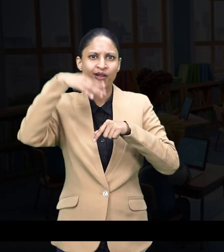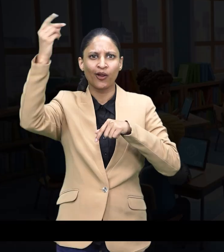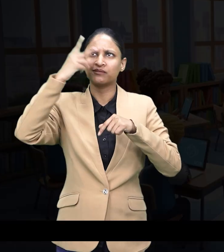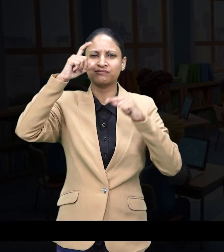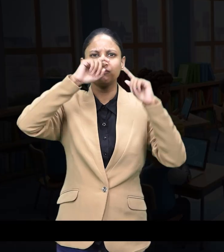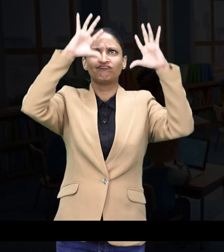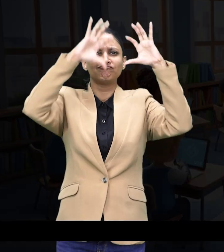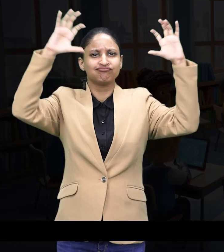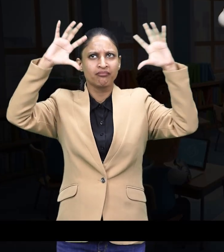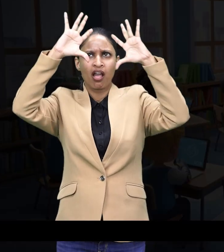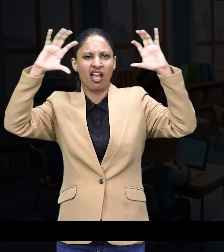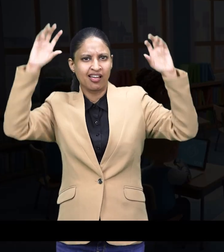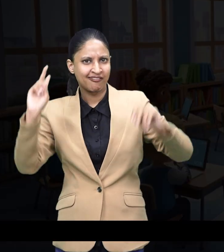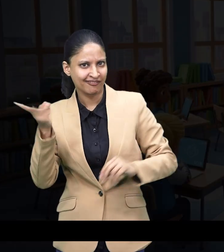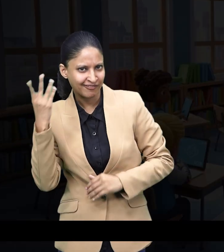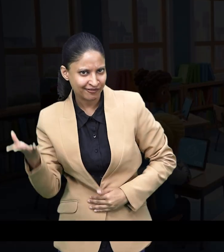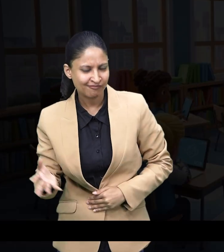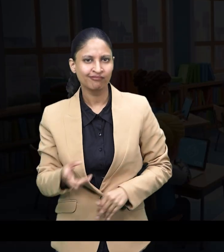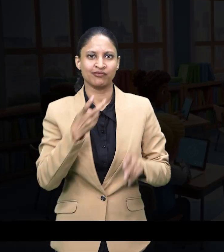उदाहरणे: ढग,